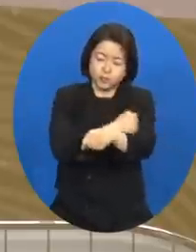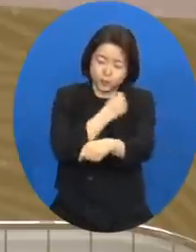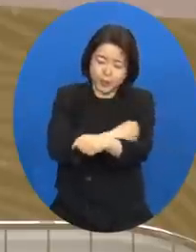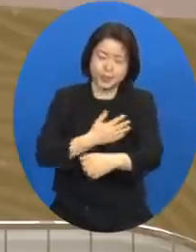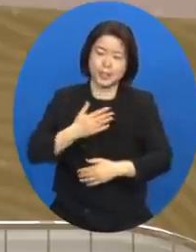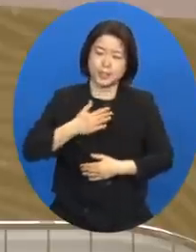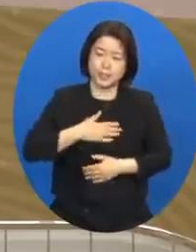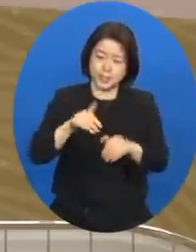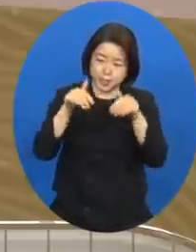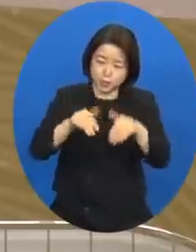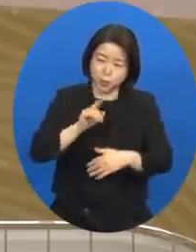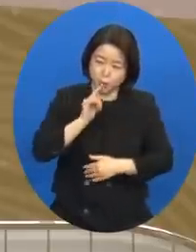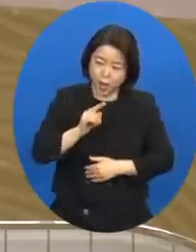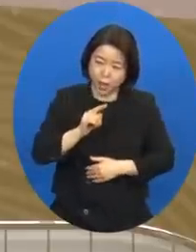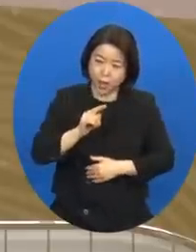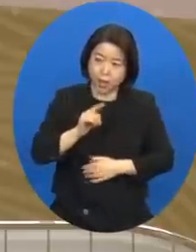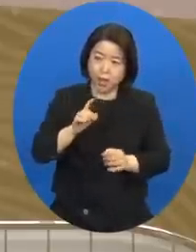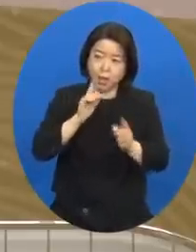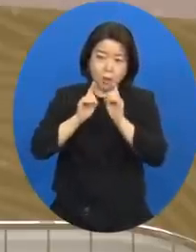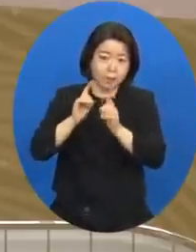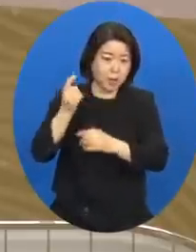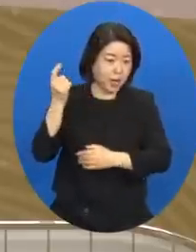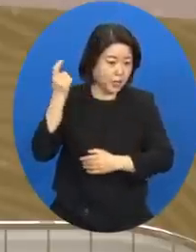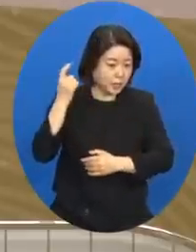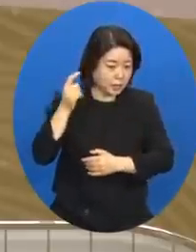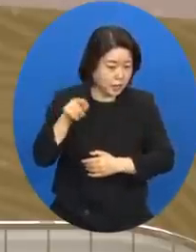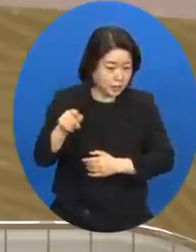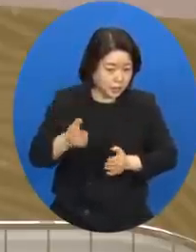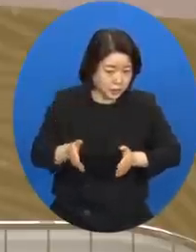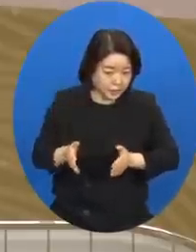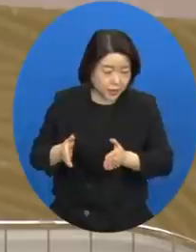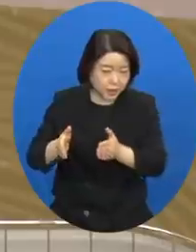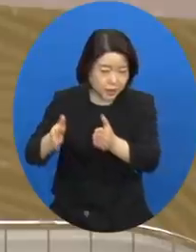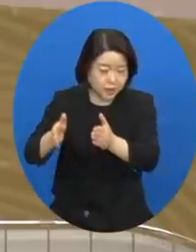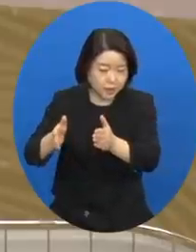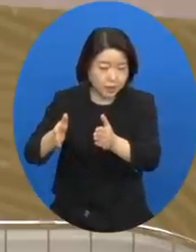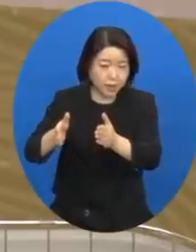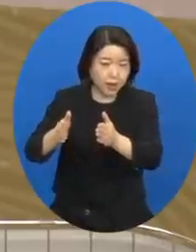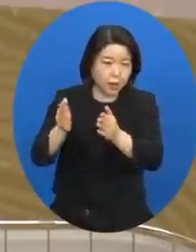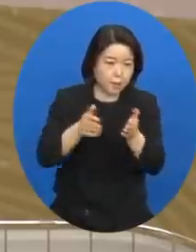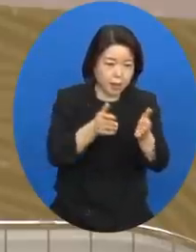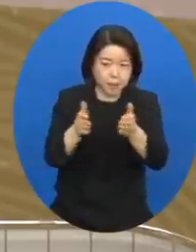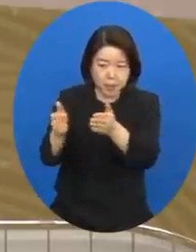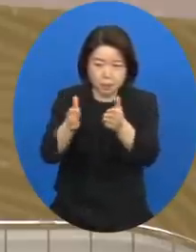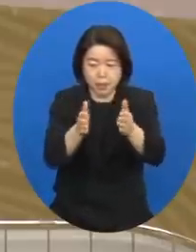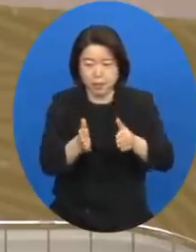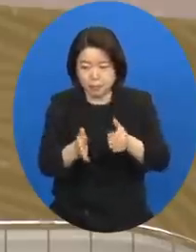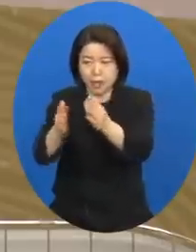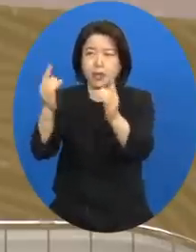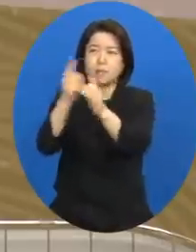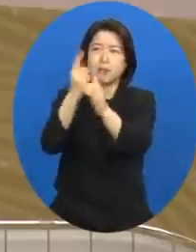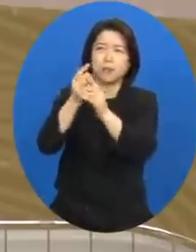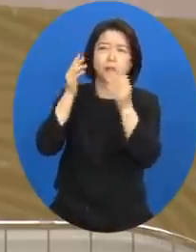종아 라는 말을 듣는 길을 향하여 계속 방향수정을 할 수 있었습니다.